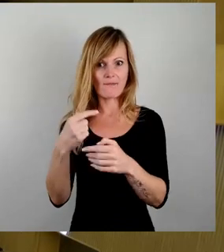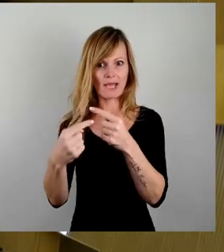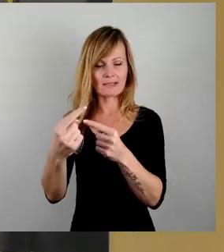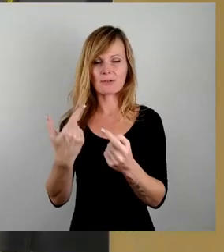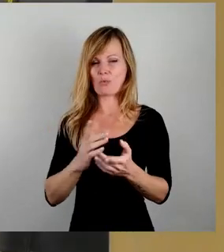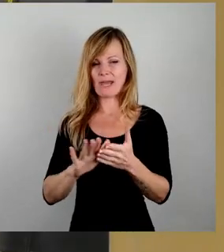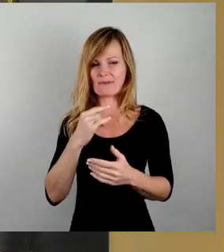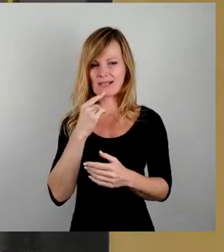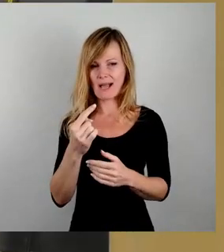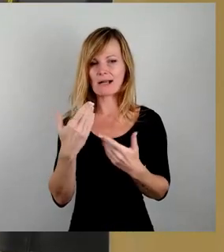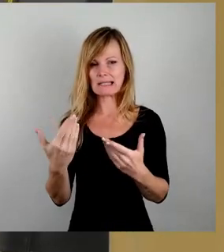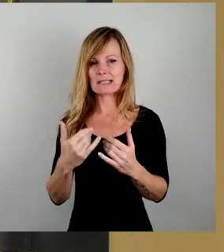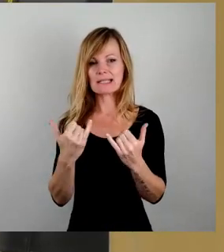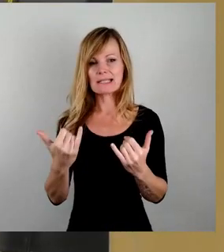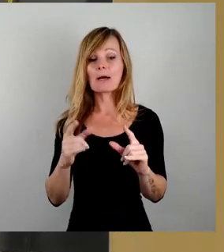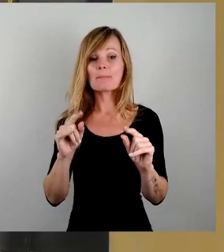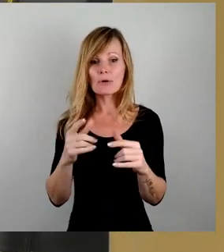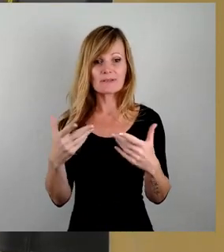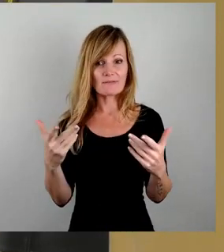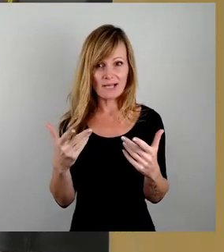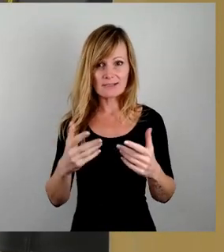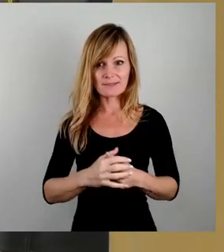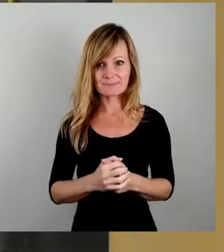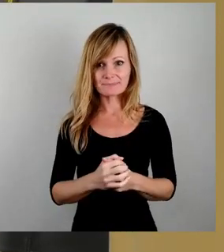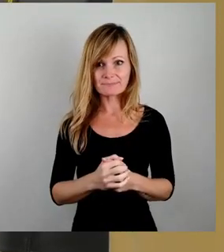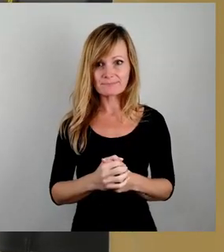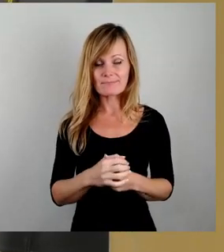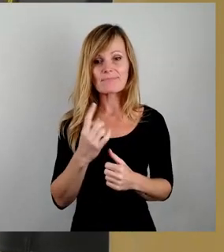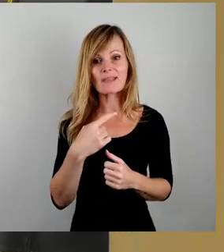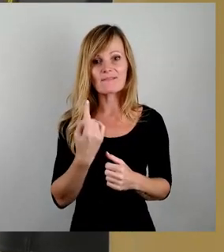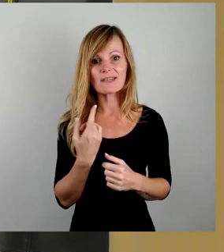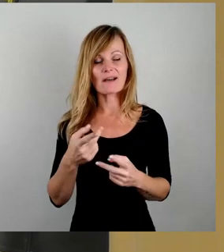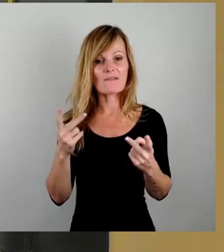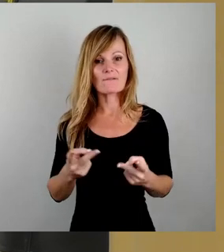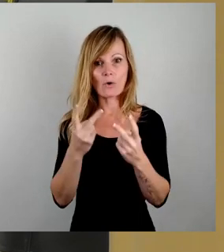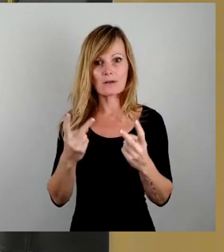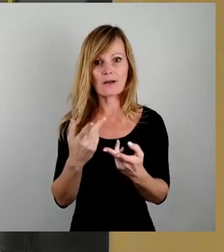das bedeutet schlichtweg Folgendes, dass wir in einem föderalen System